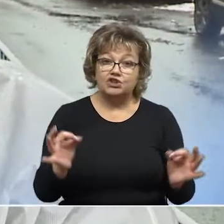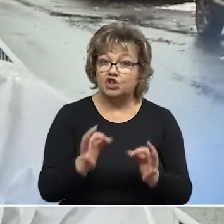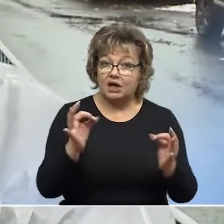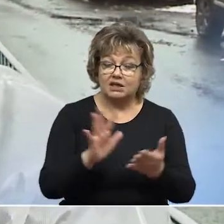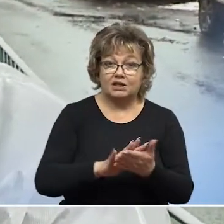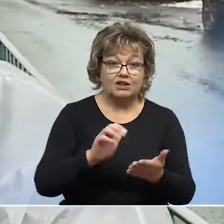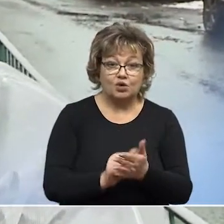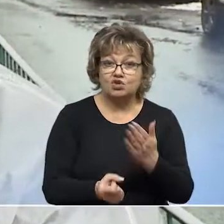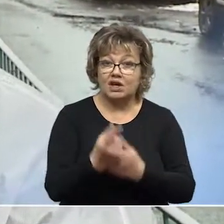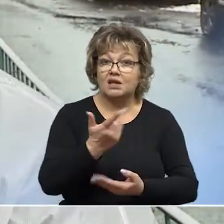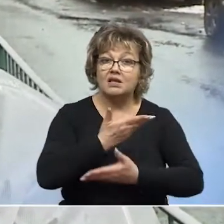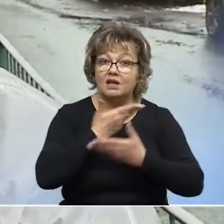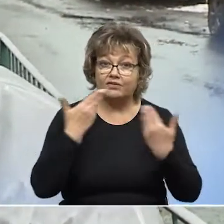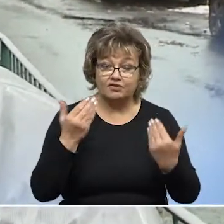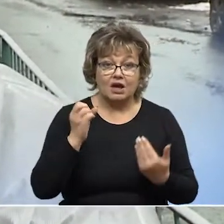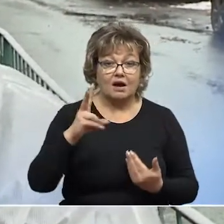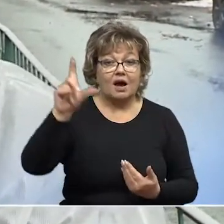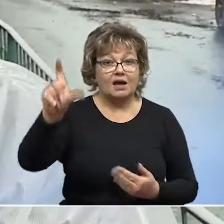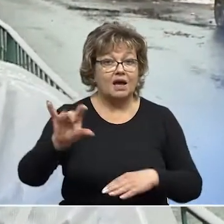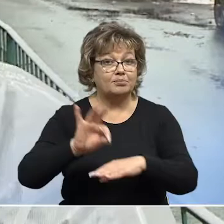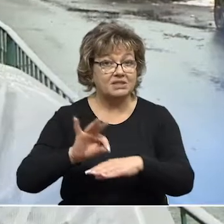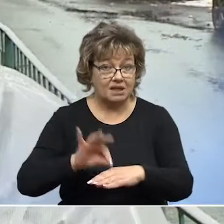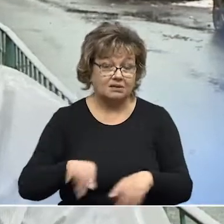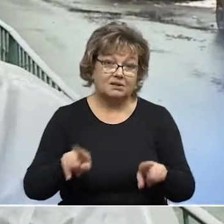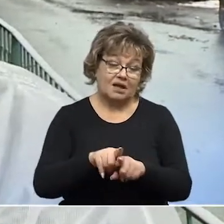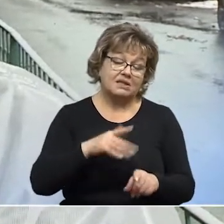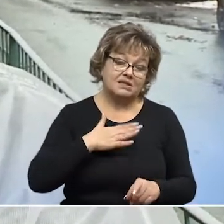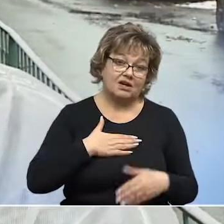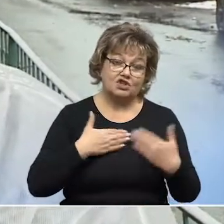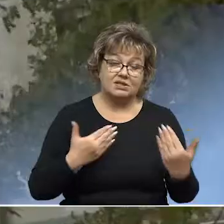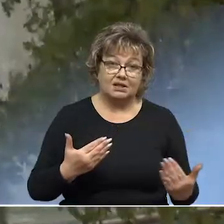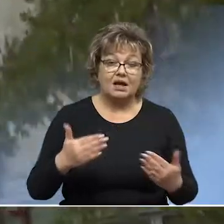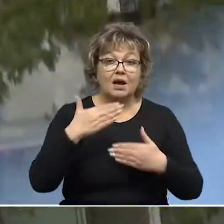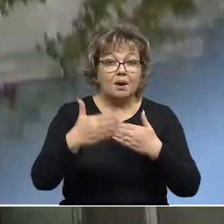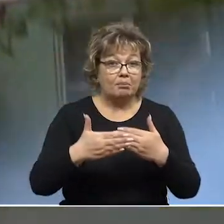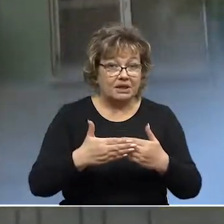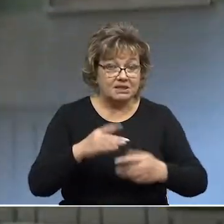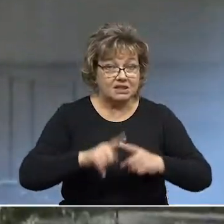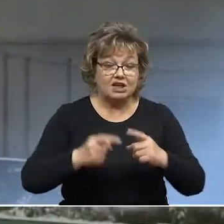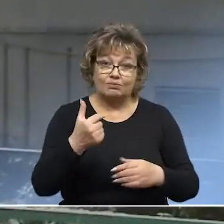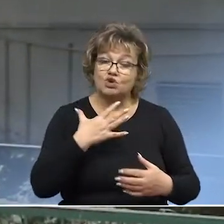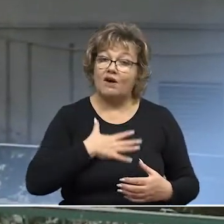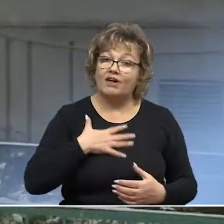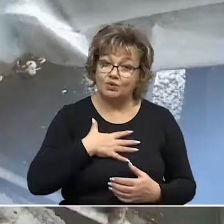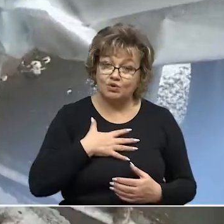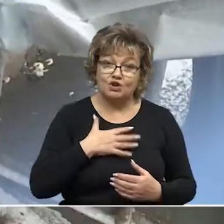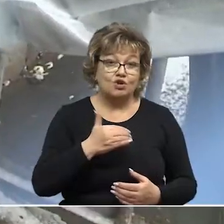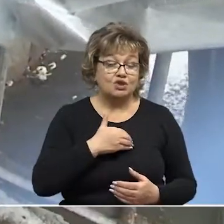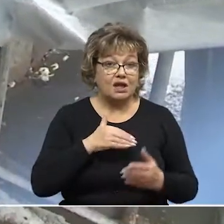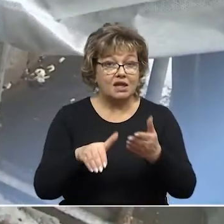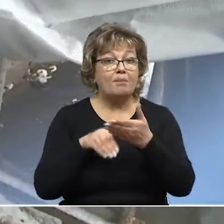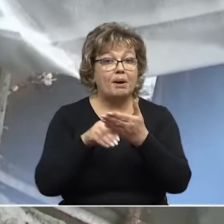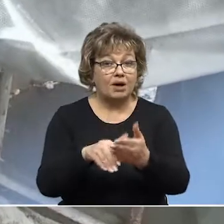Никаких нарушений не выявлено как от самого пациента, так и с нашей стороны. Близкие немного волнуются, но желание помогать